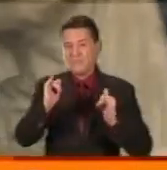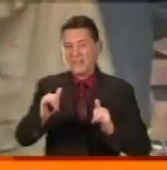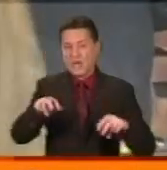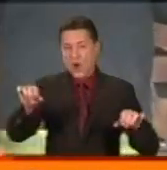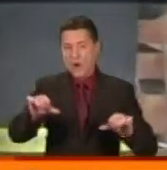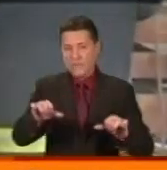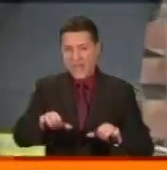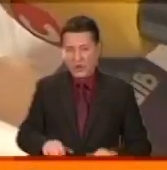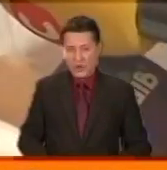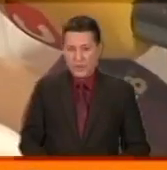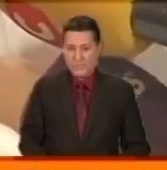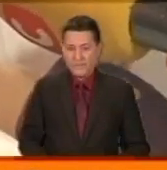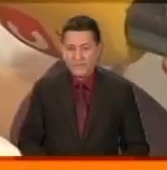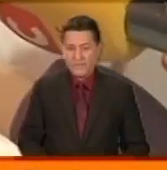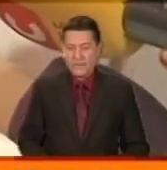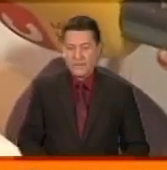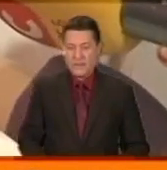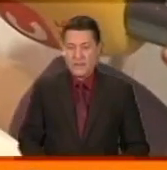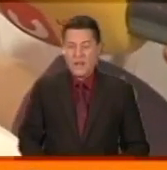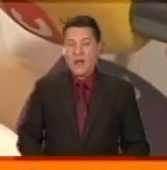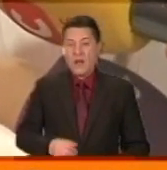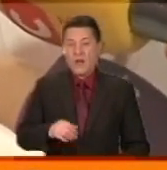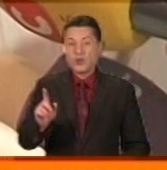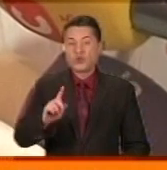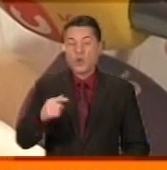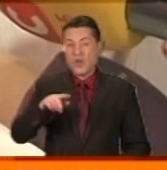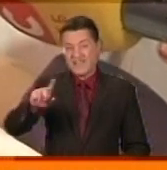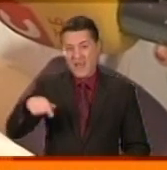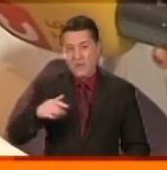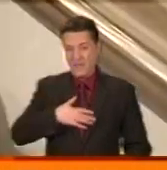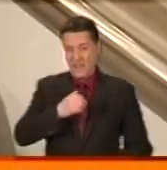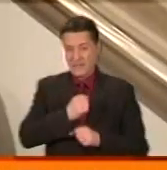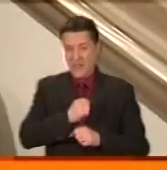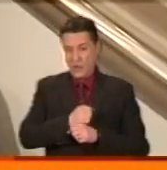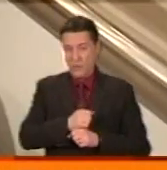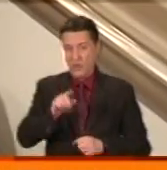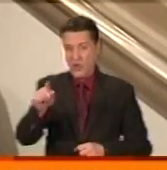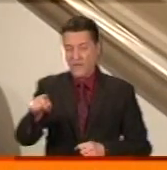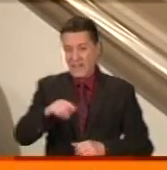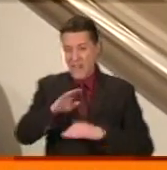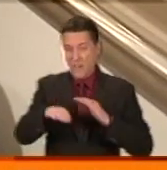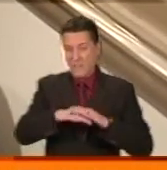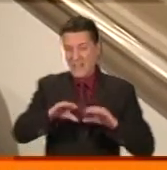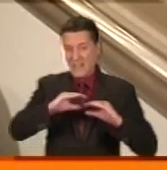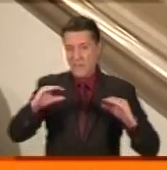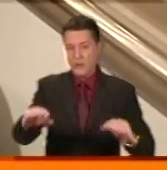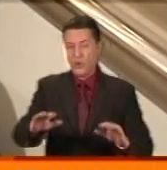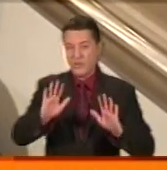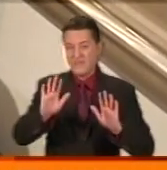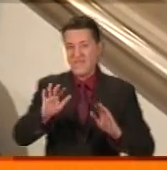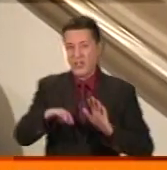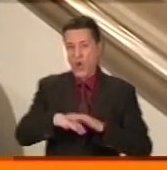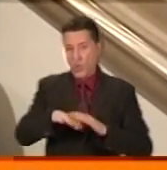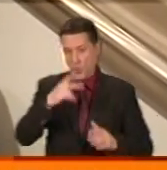стояв біля будинку власник що нас немав на роботу та його завалили в місці ззна він під бетоном йому лише руку видно там